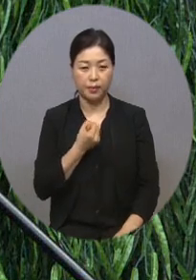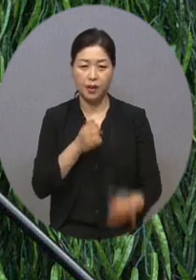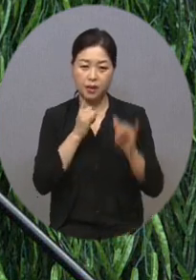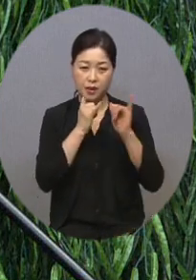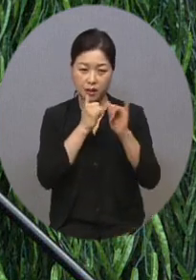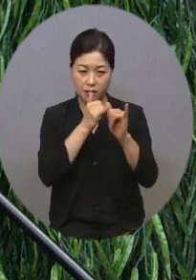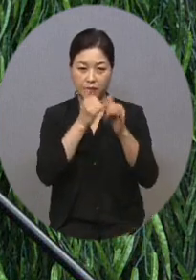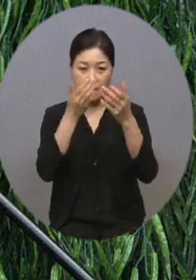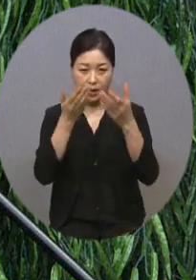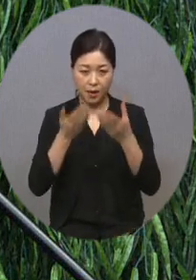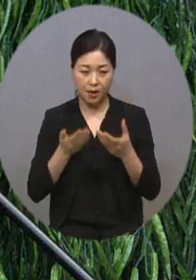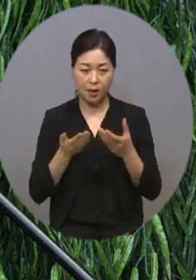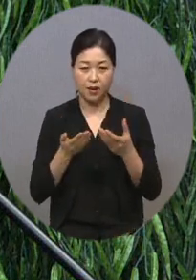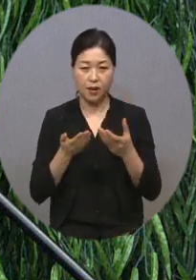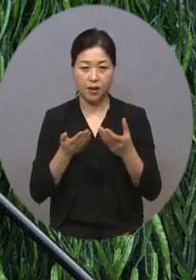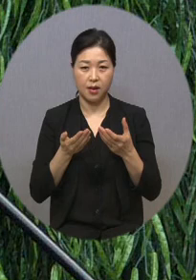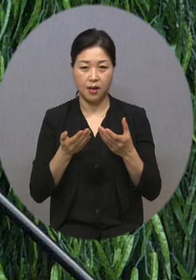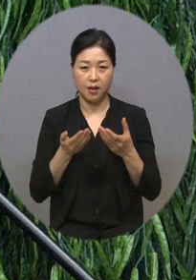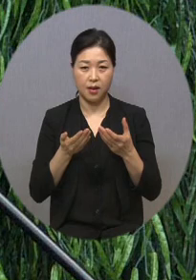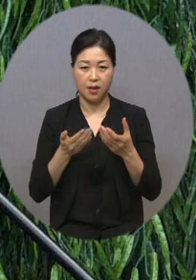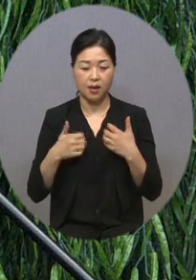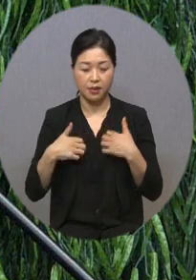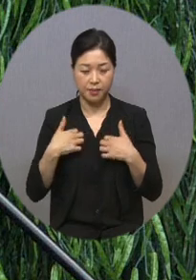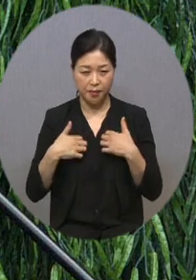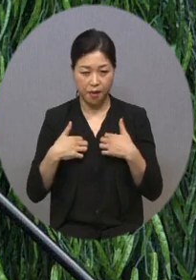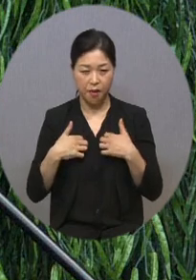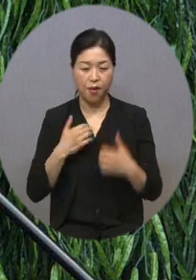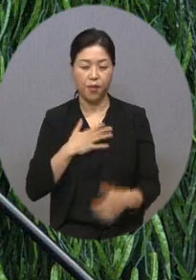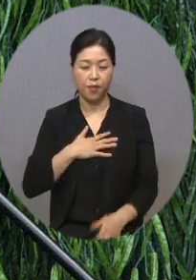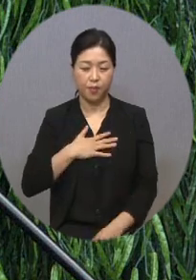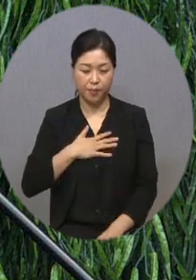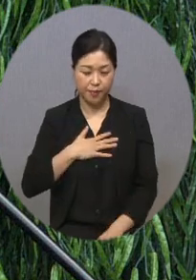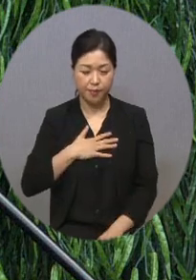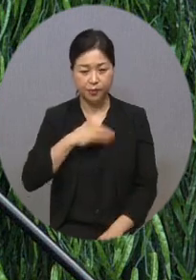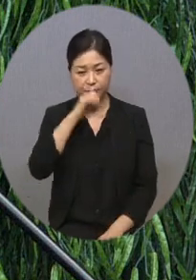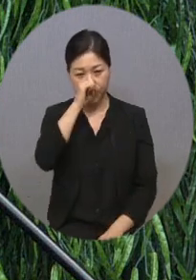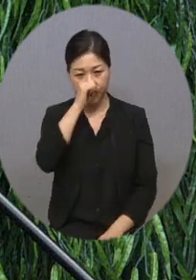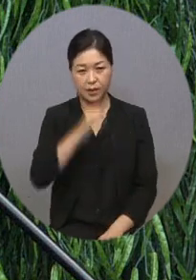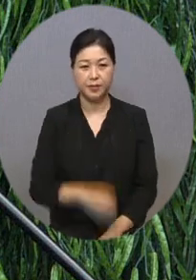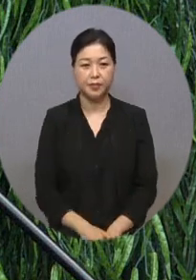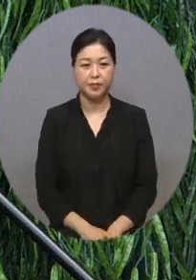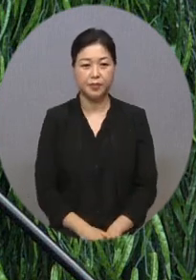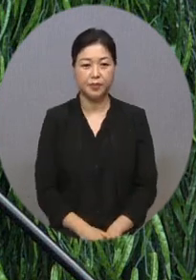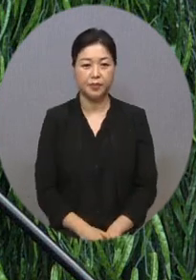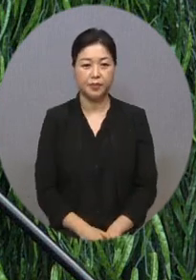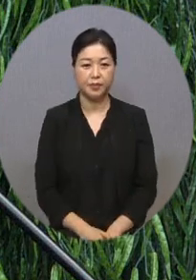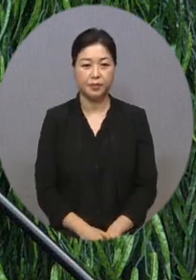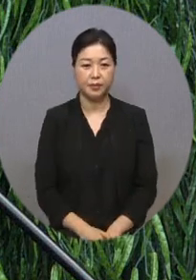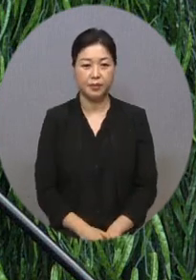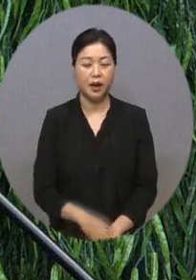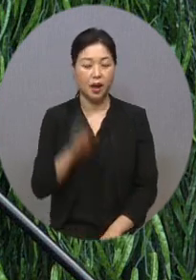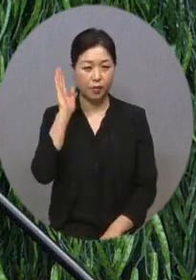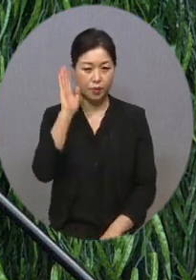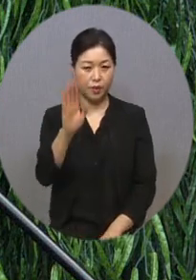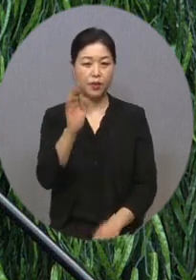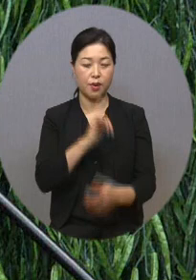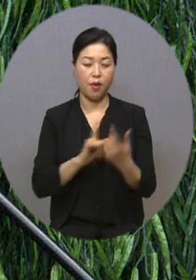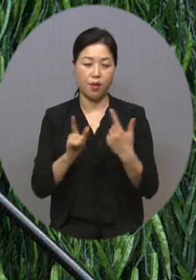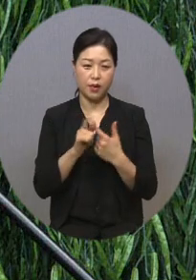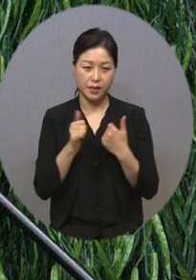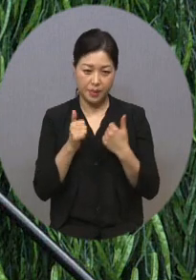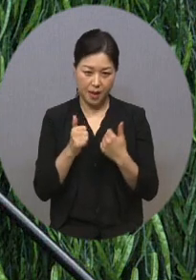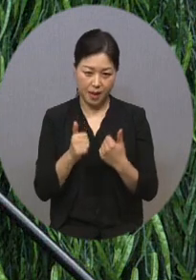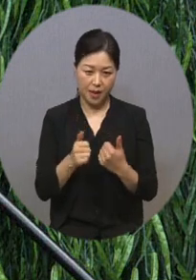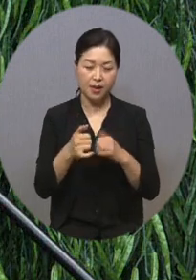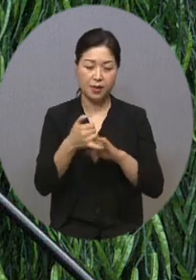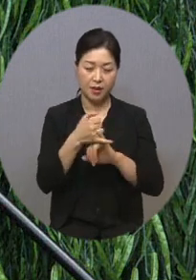이렇게 상을 받으니까 기쁘고 좋습니다. 앞으로 더